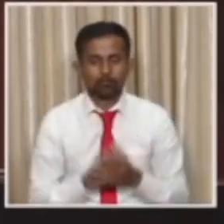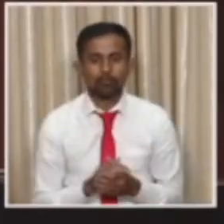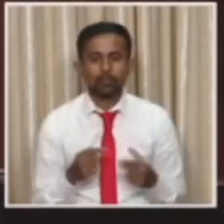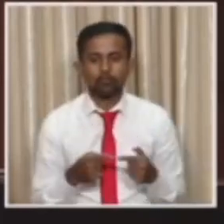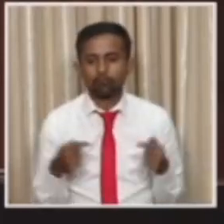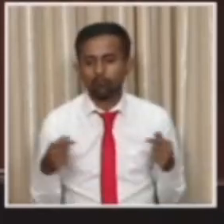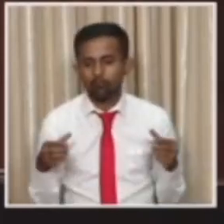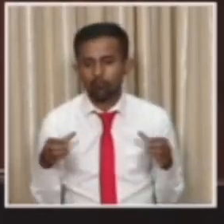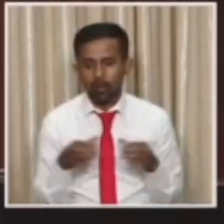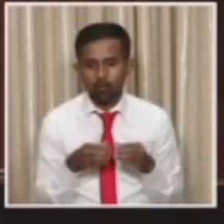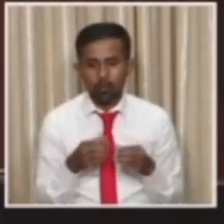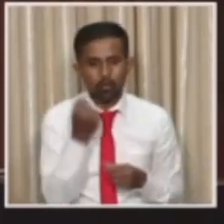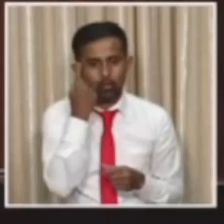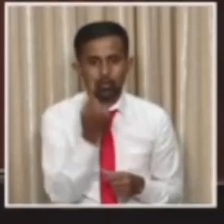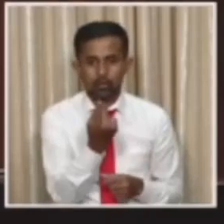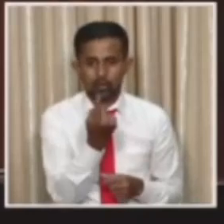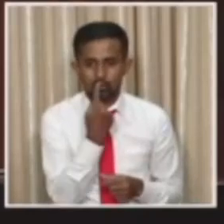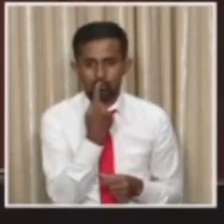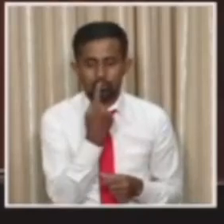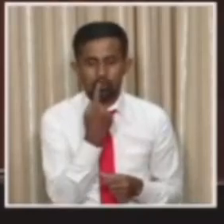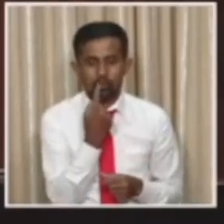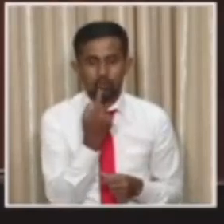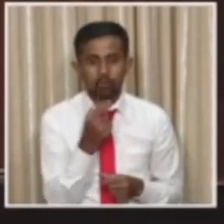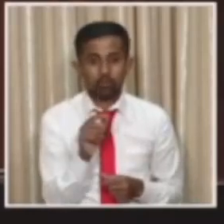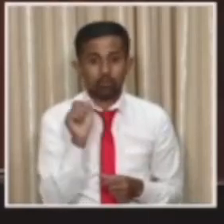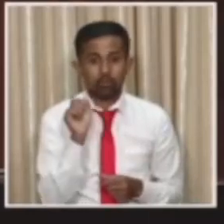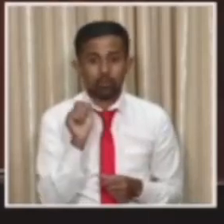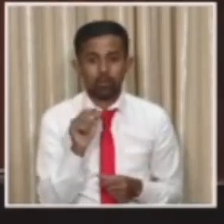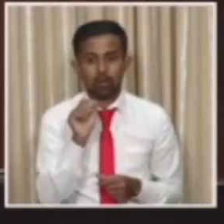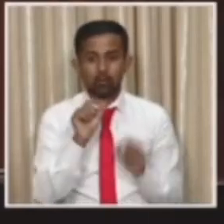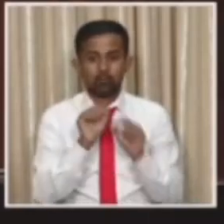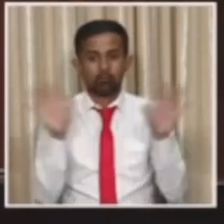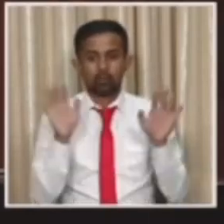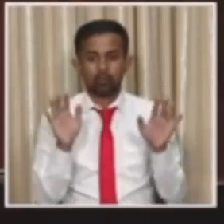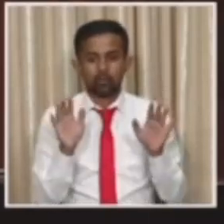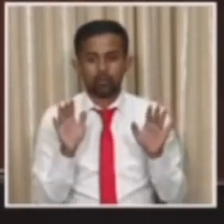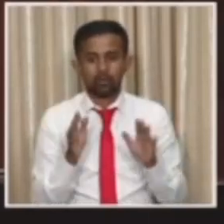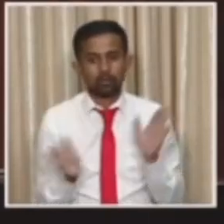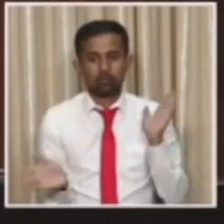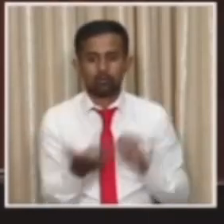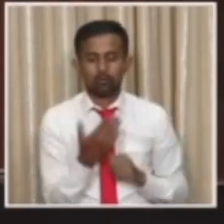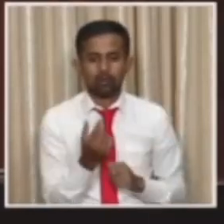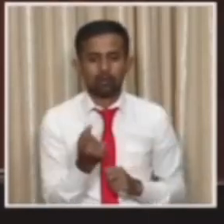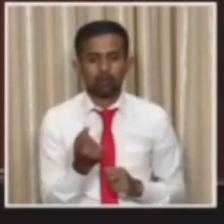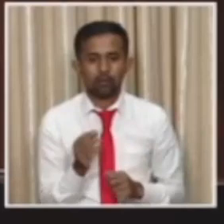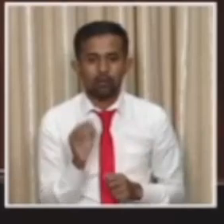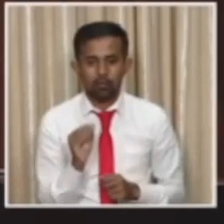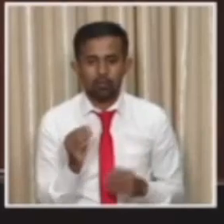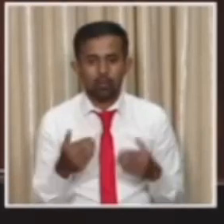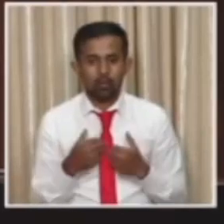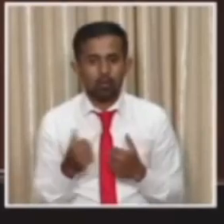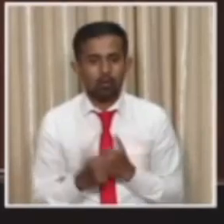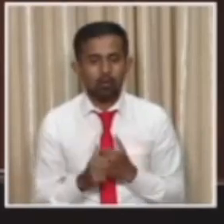vipaksheng yojana wakarla, abai ika jana priya wenna yojana wakarla de kawrut neh, kipade nik tama ini kiseunat, api